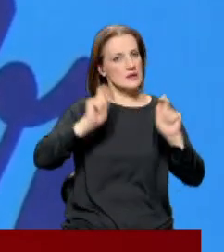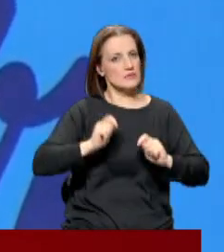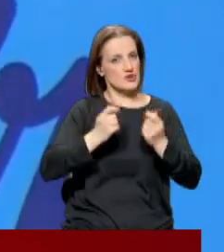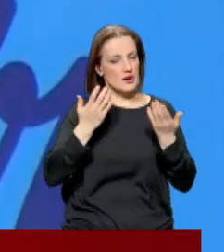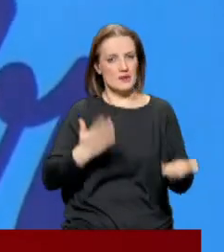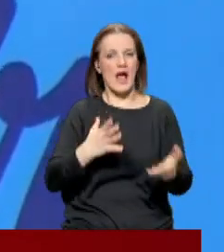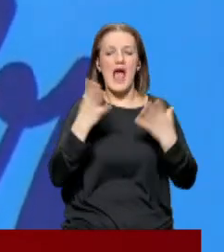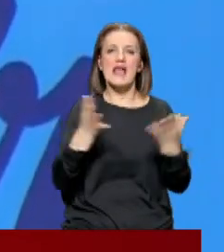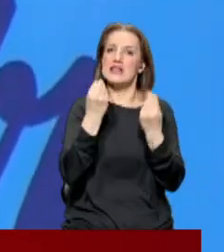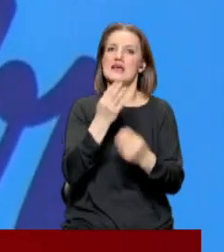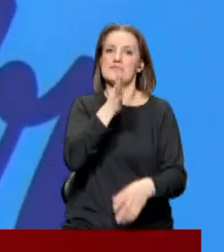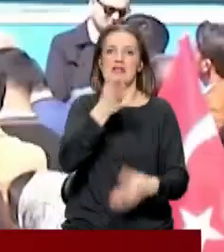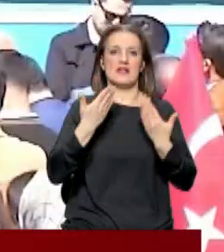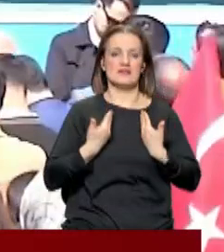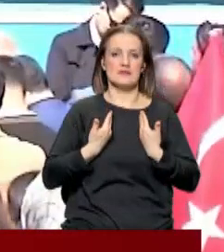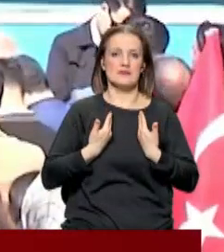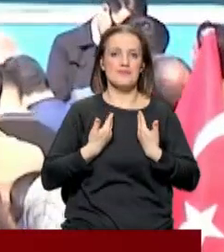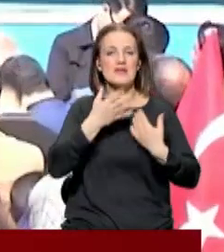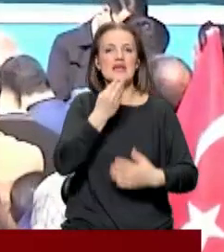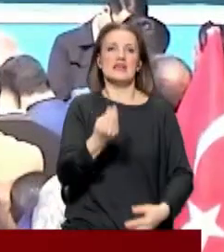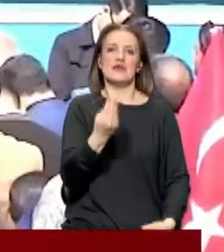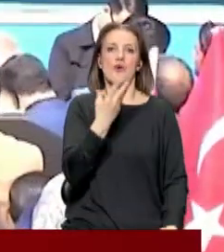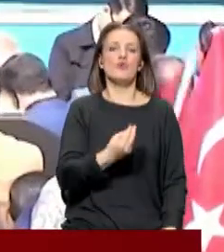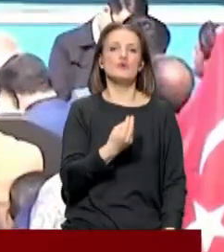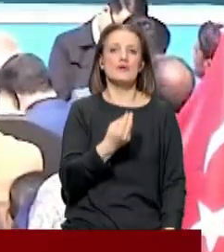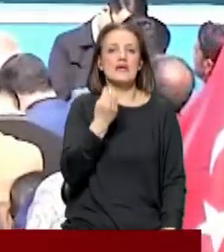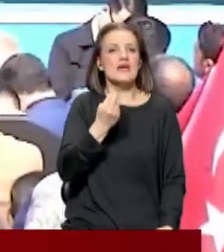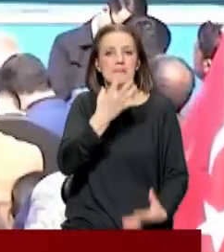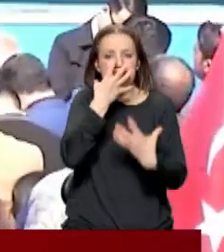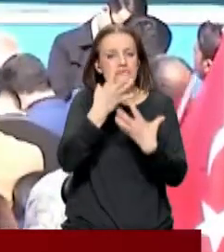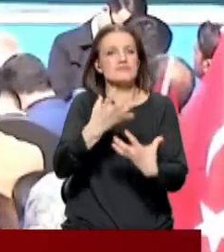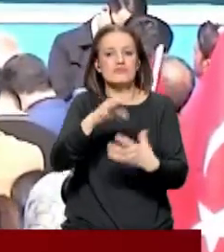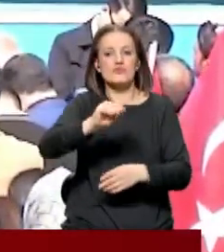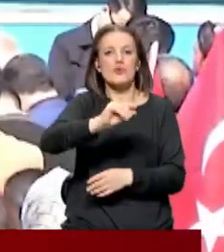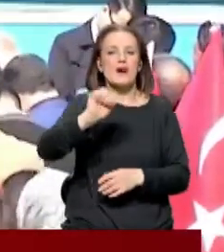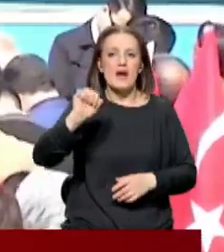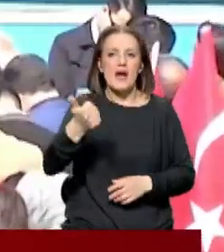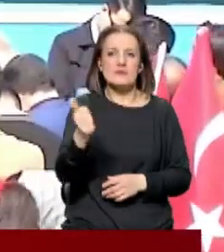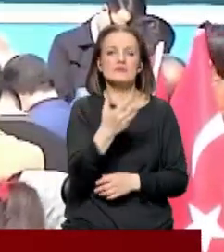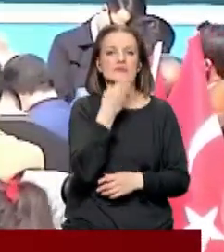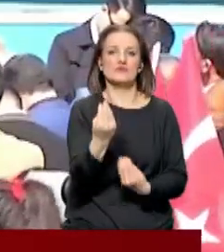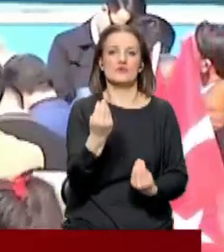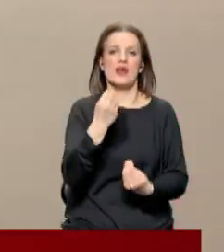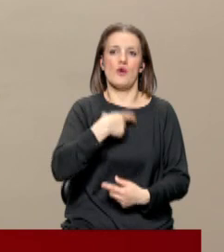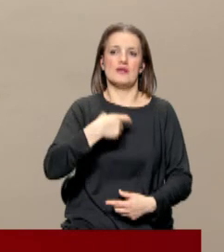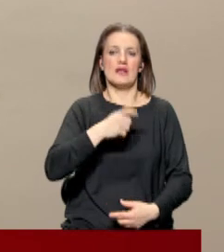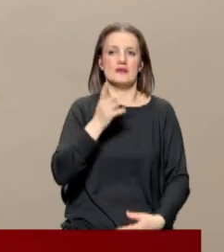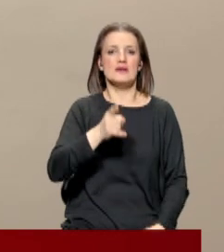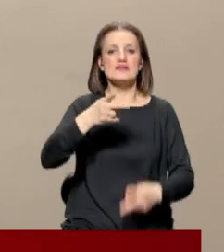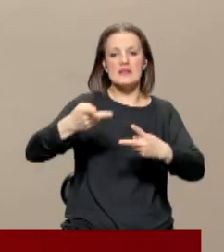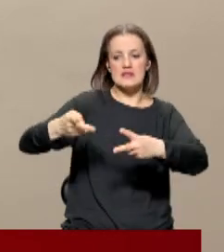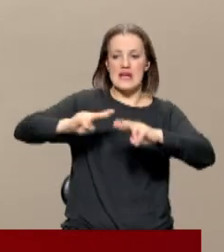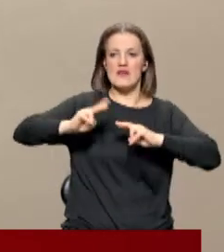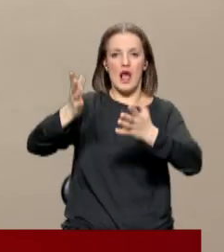edeceğini en iyi bilenlerdeniz. İyimser olun. İyimserlik bu toprakların en güzel özelliklerindendir. Sizin